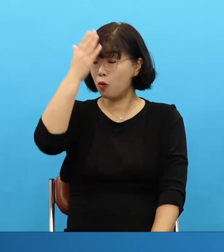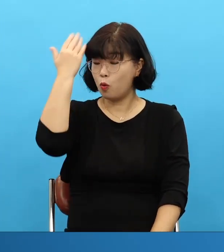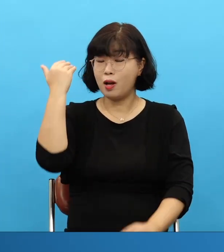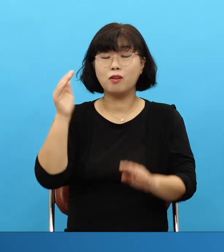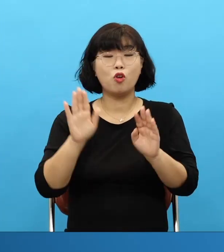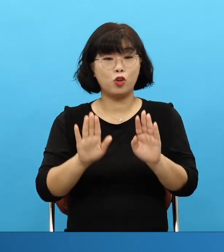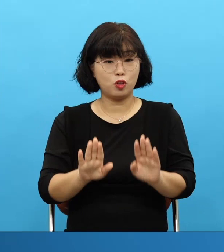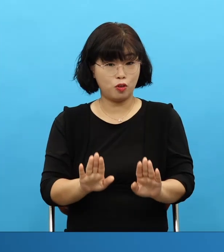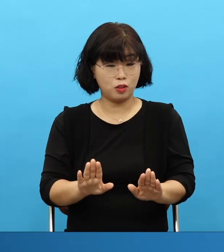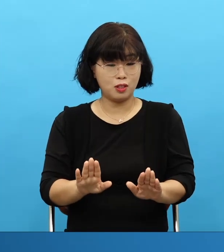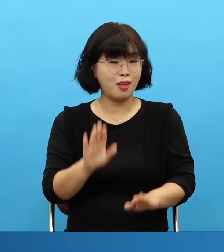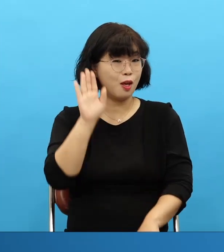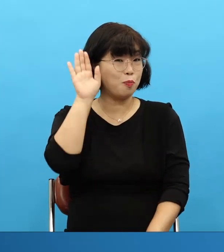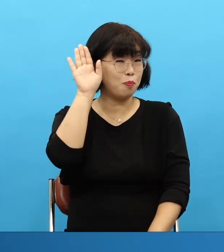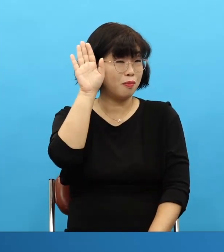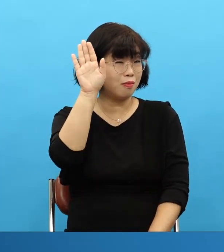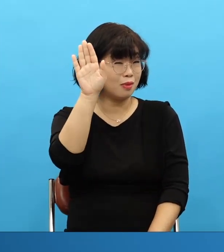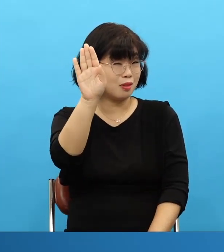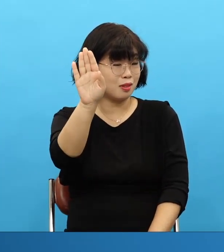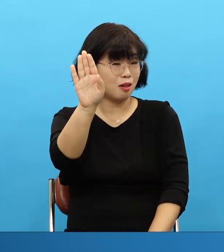현재, 미래는